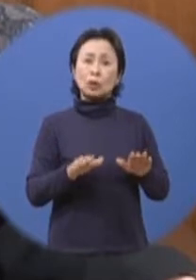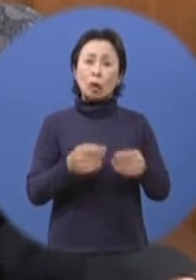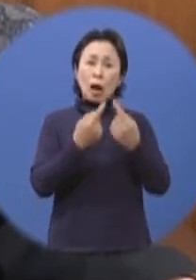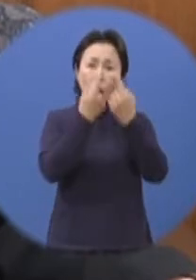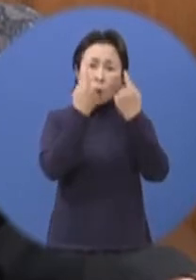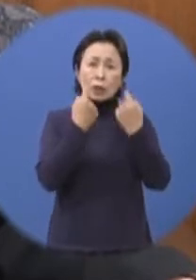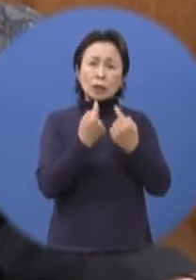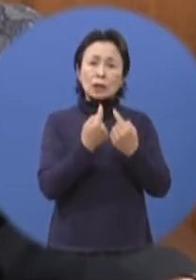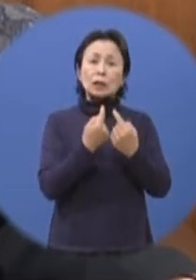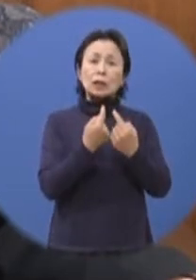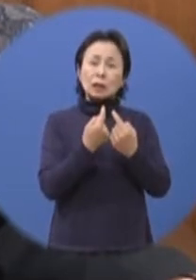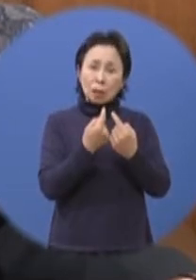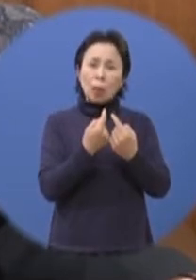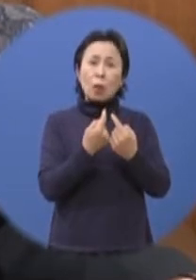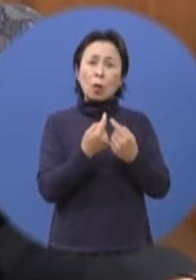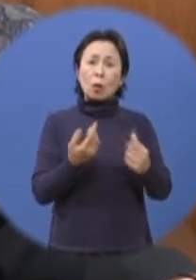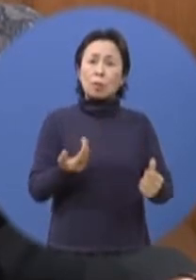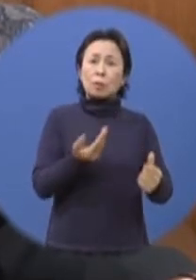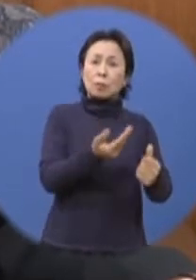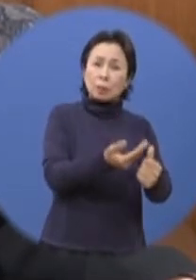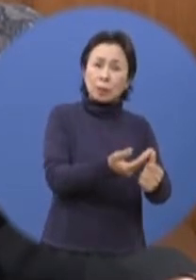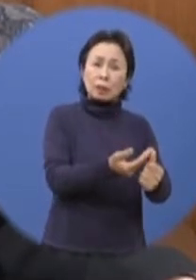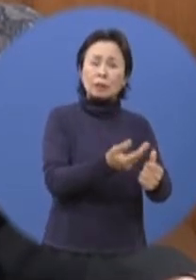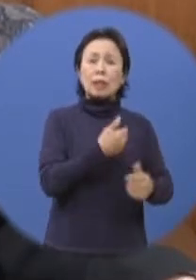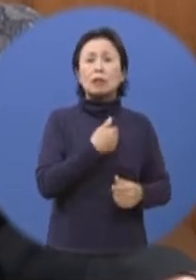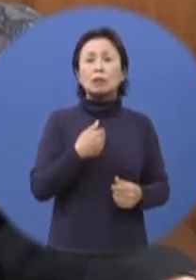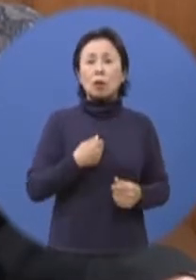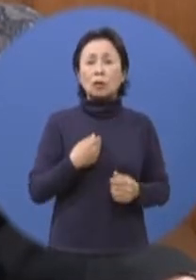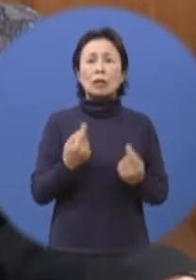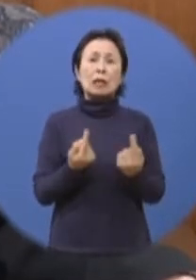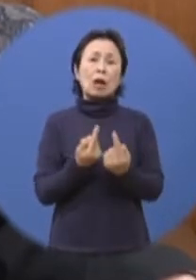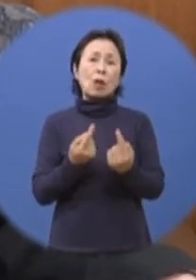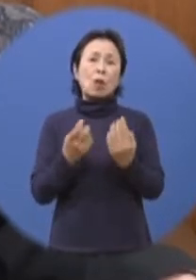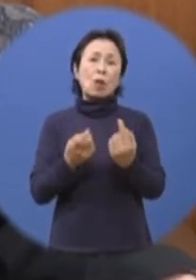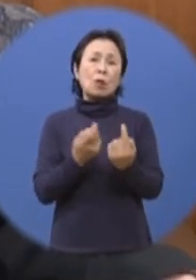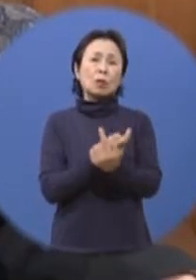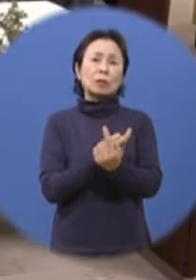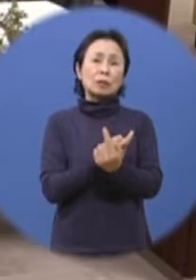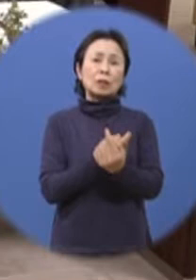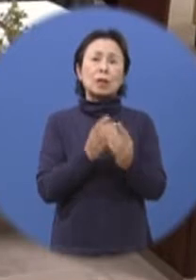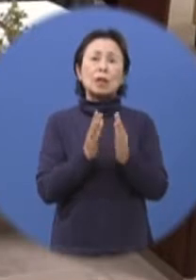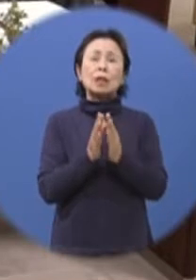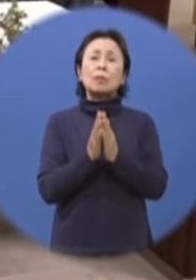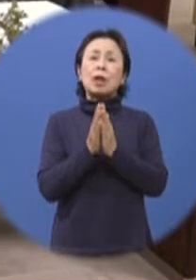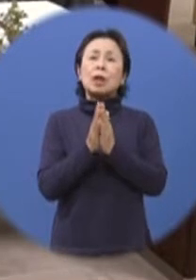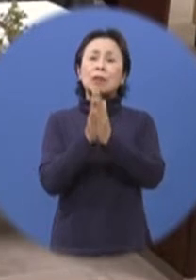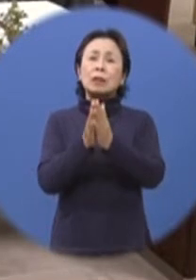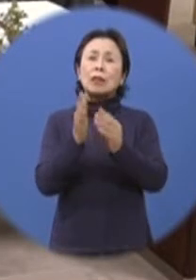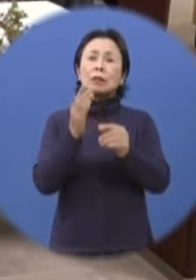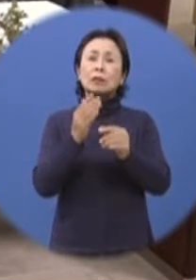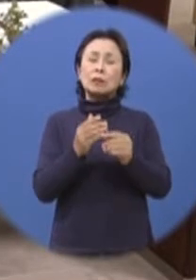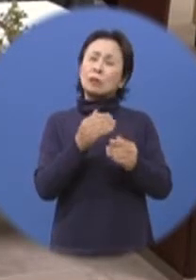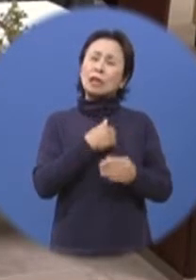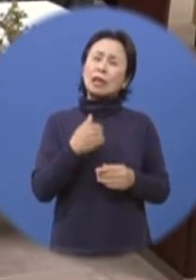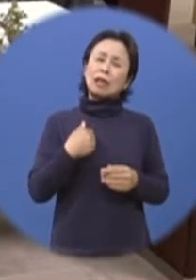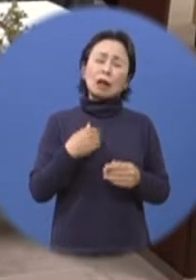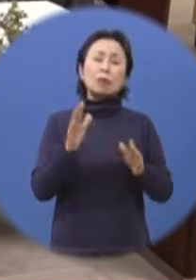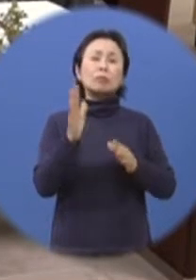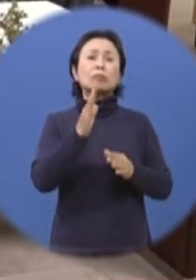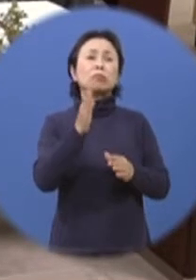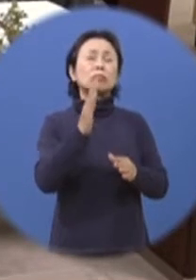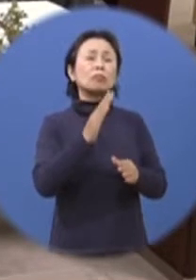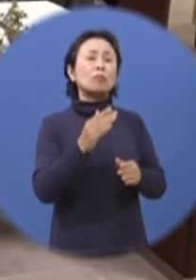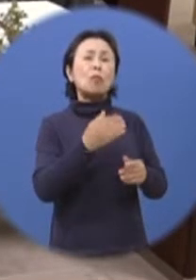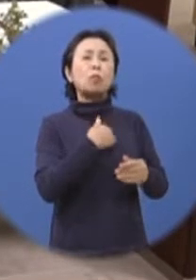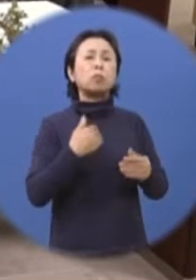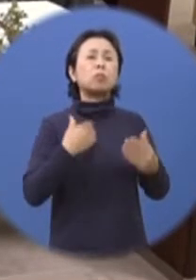コニーの差ですねあの衝撃できるように全然会社でも今た濡れてるところ歳じゃないこれができれば村伊那にゃ部門できまし